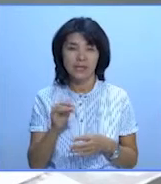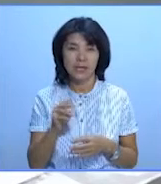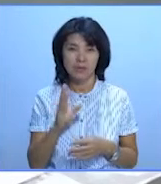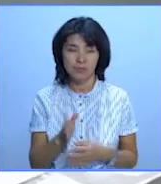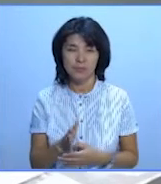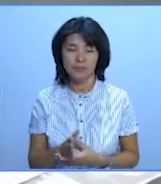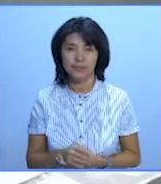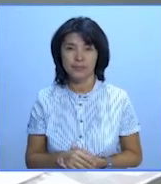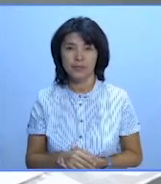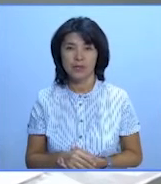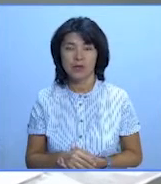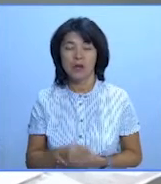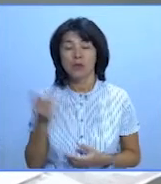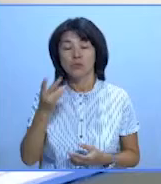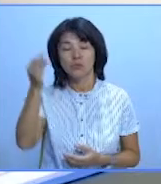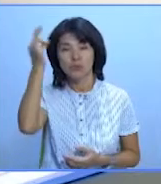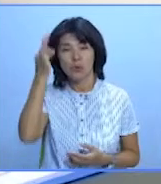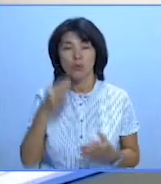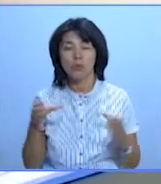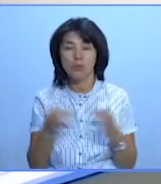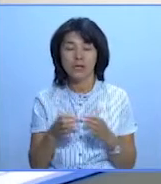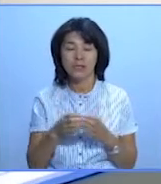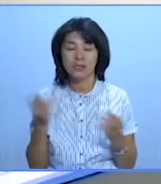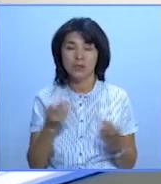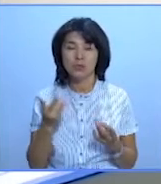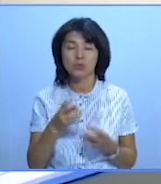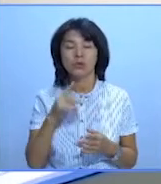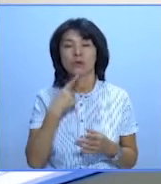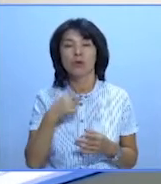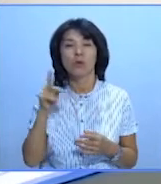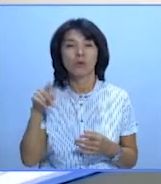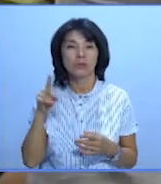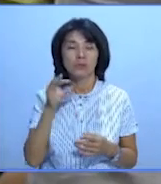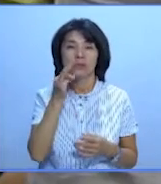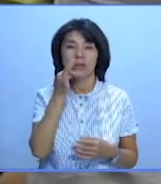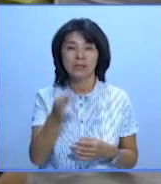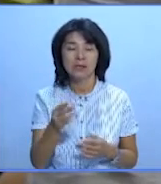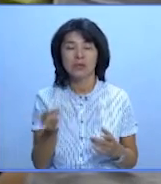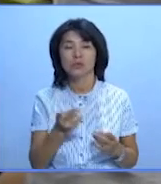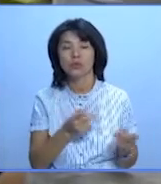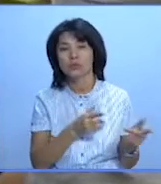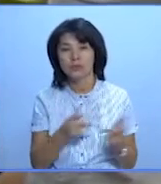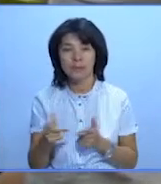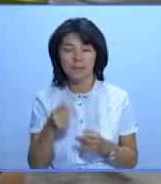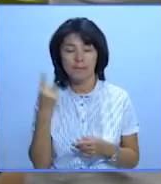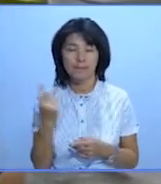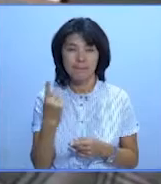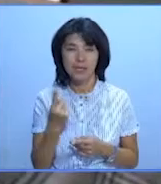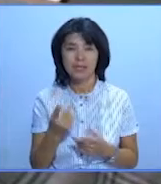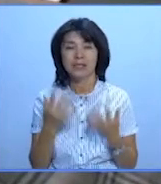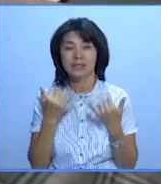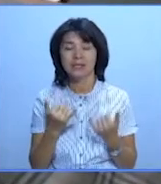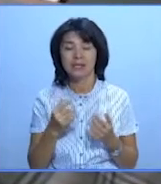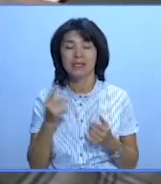Еске салайық, бастауыш партиялар партияның алдағы сайлауға, мәжіліс пен барлық деңгейдегі мәслихаттарға дайындық кезеңдерінің бірі болып табылады. Негізгі